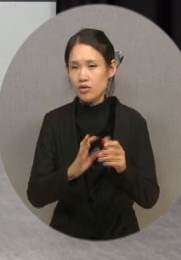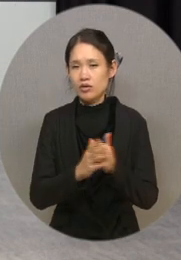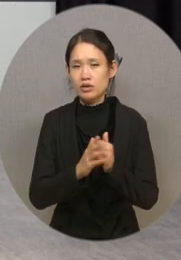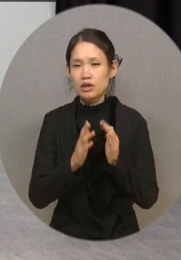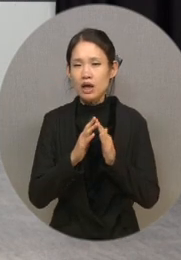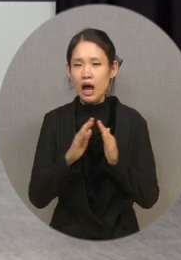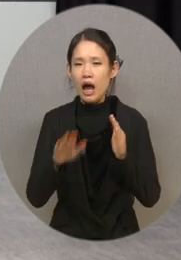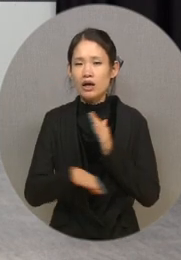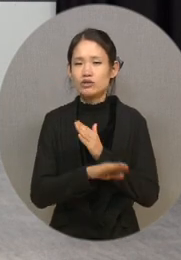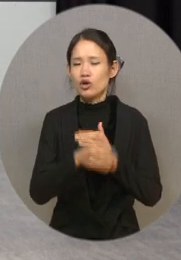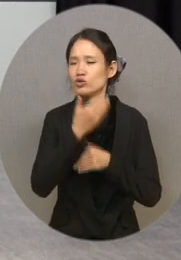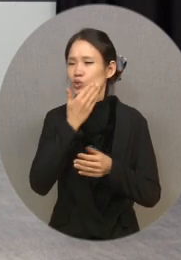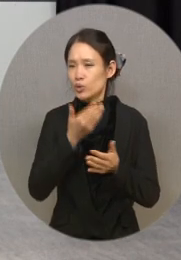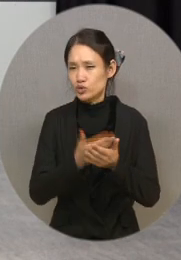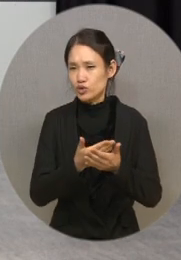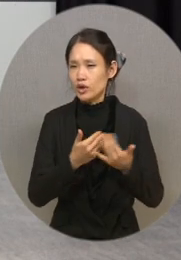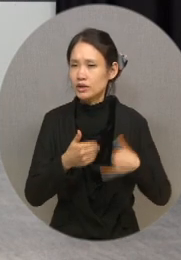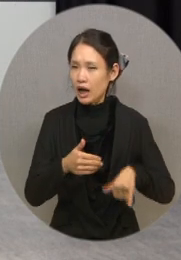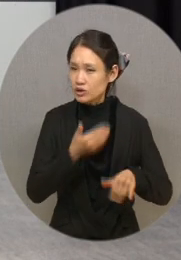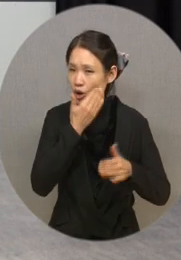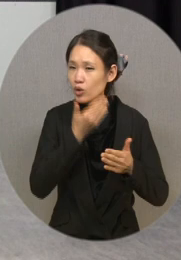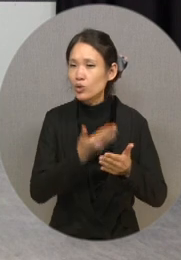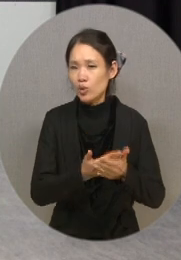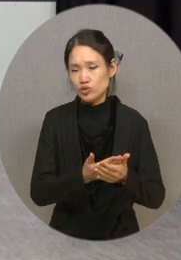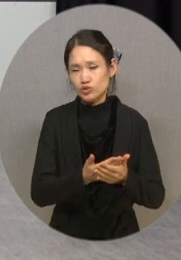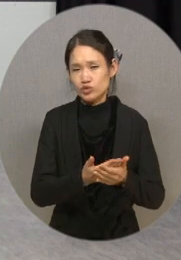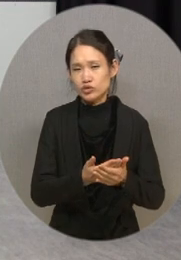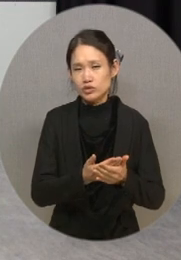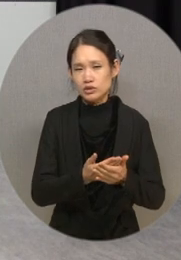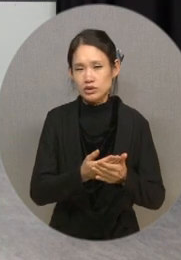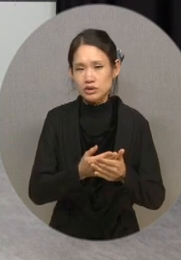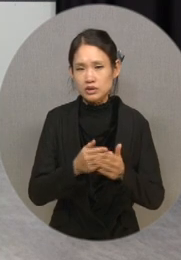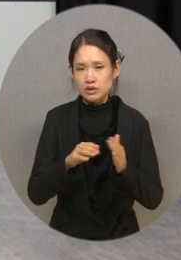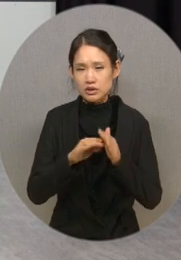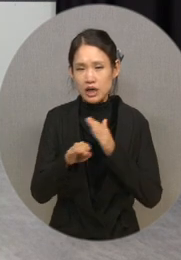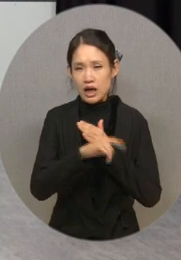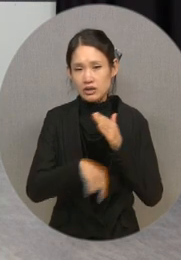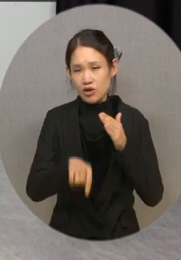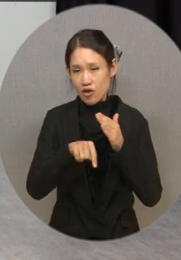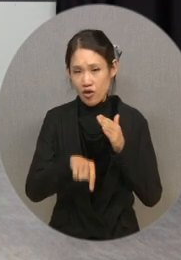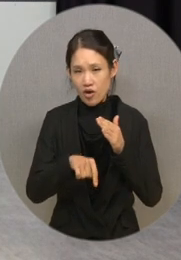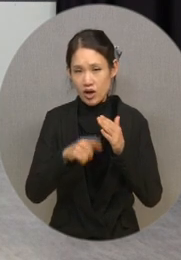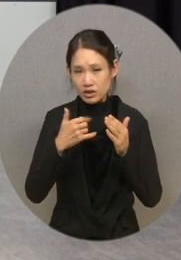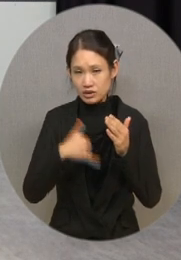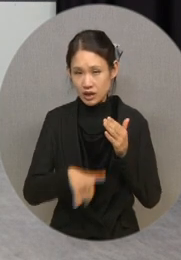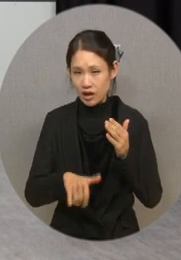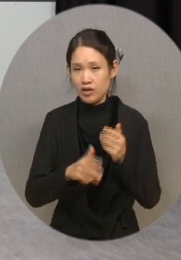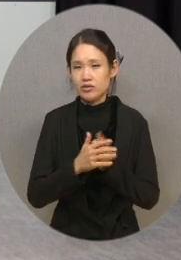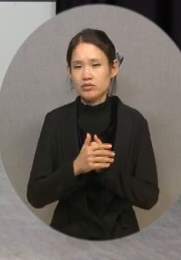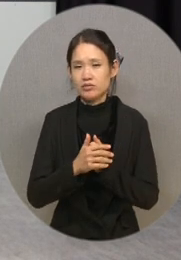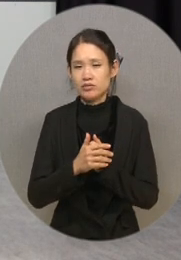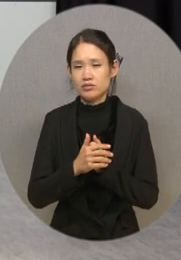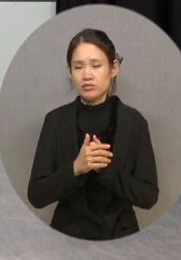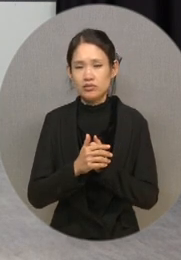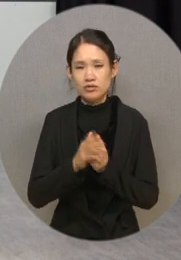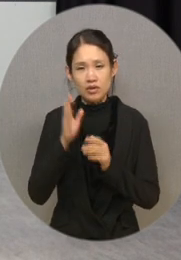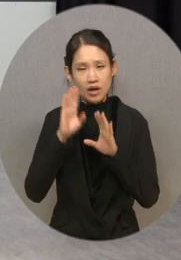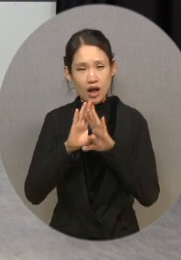가정의 귀함. 자녀의 소중함, 또 가정이라고 하고 또 자녀라고 하는 건 정말